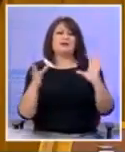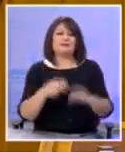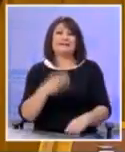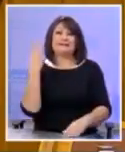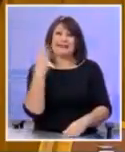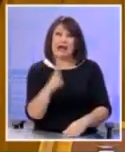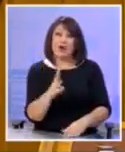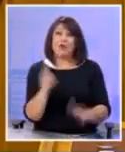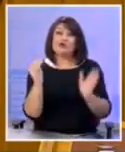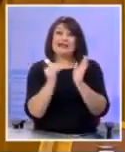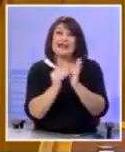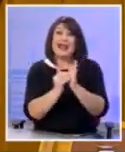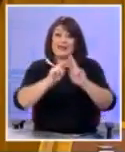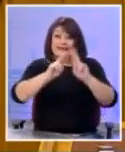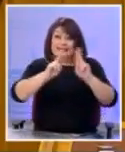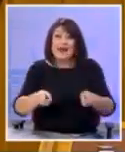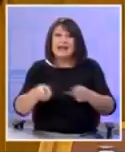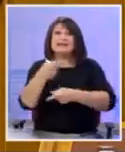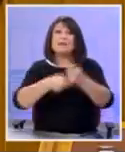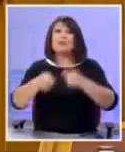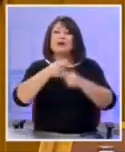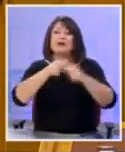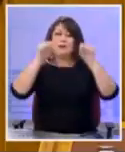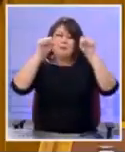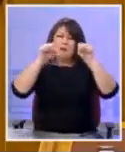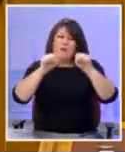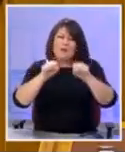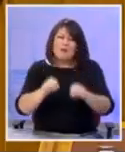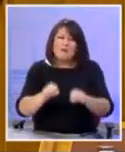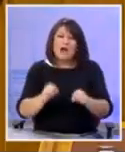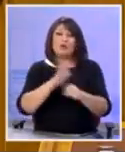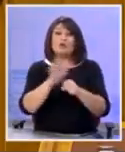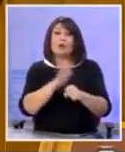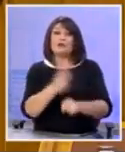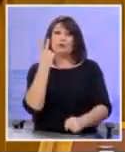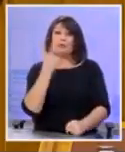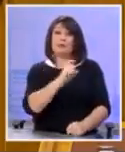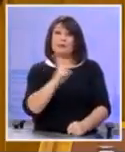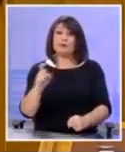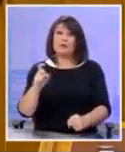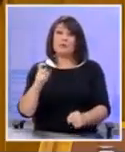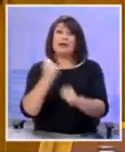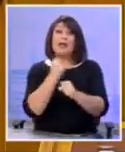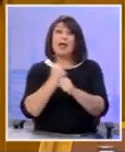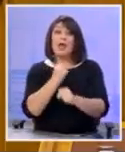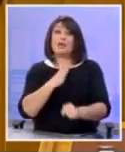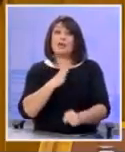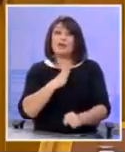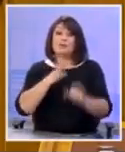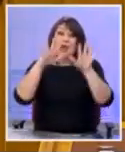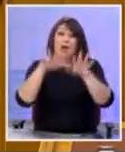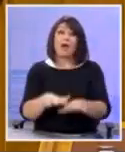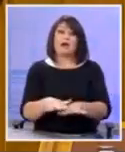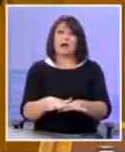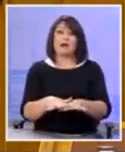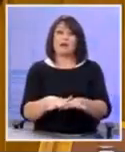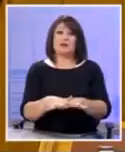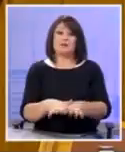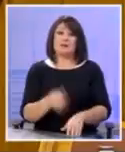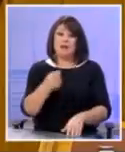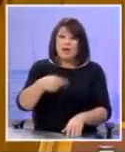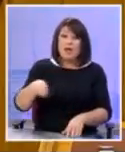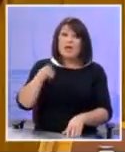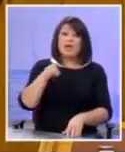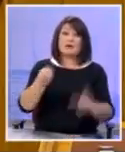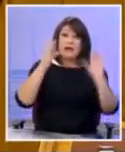εμπορικά καταστήματα, οδηγώντας στην ανεργία τουλάχιστον 2 εκατομμύρια εργαζόμενους. Εσείς δεν αυξήσατε το